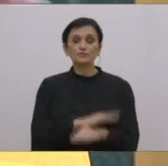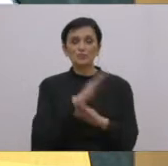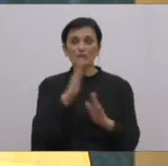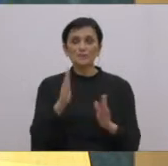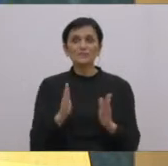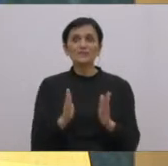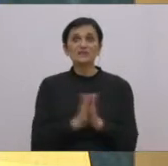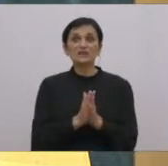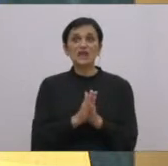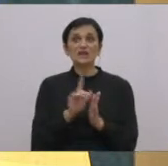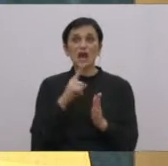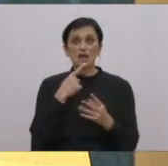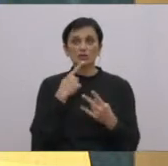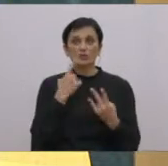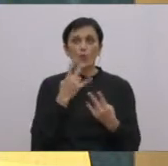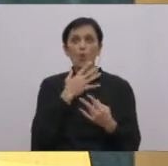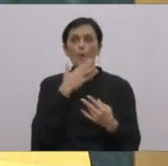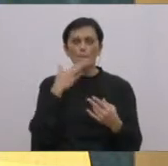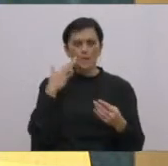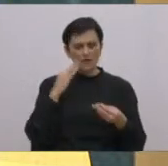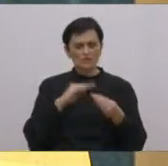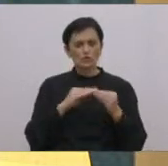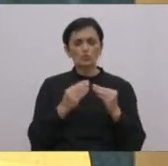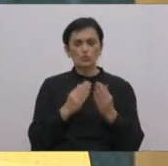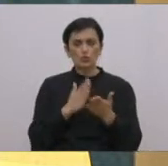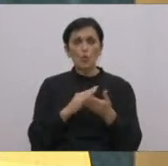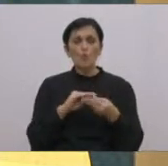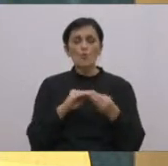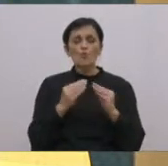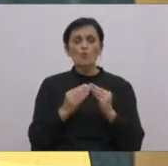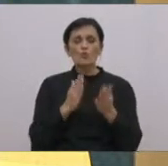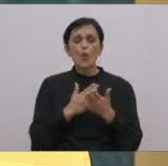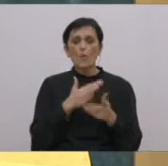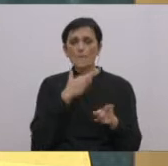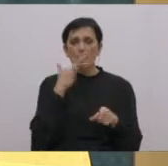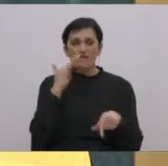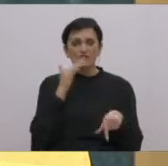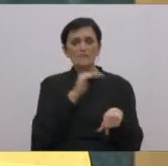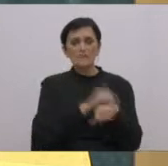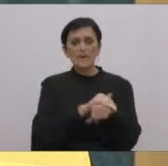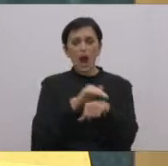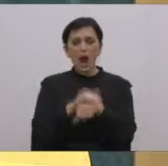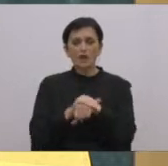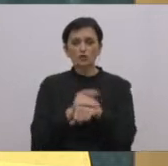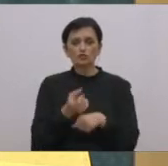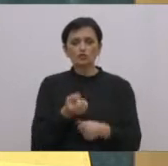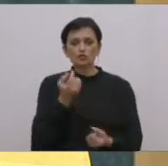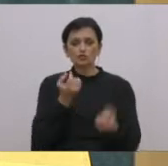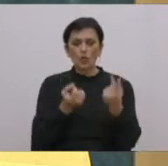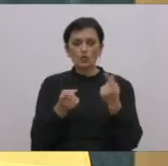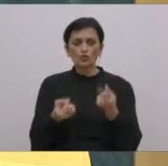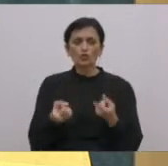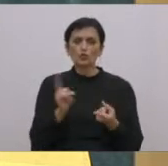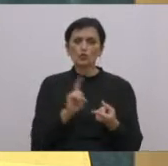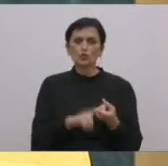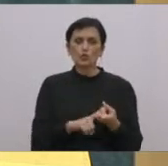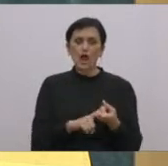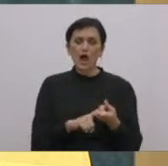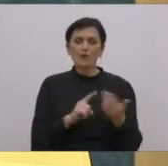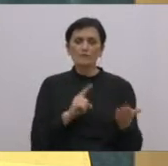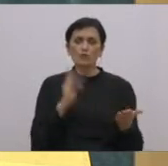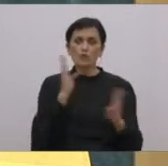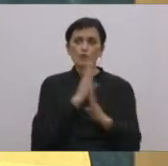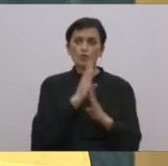Tlianobashi, ratkvaunda, zalyan bevria gamoceva, gamoceva sgaachine zalyan bevri faktori, romelis ukavshirdeba, rogorts